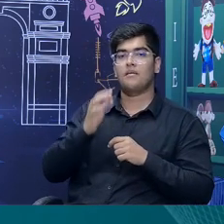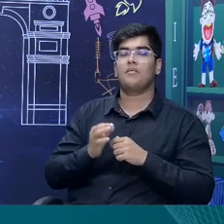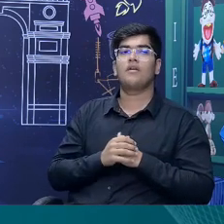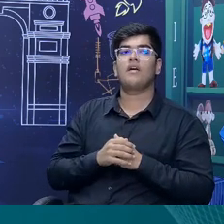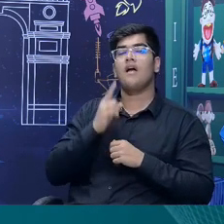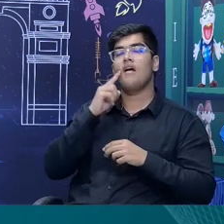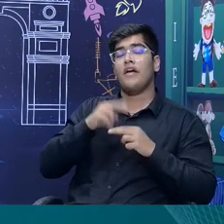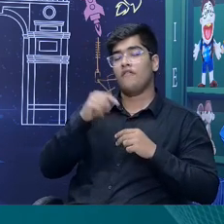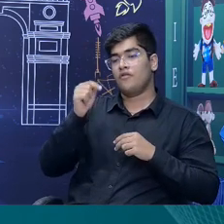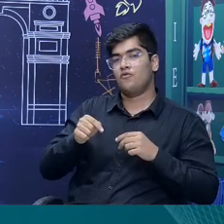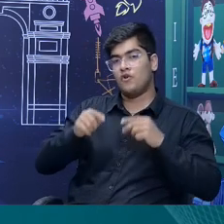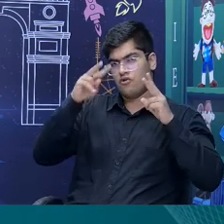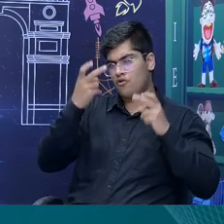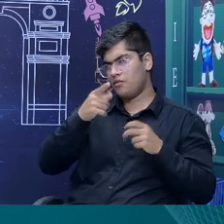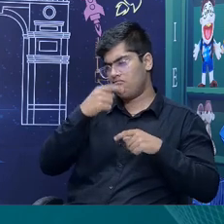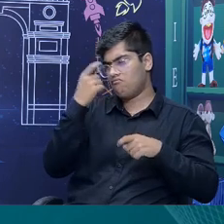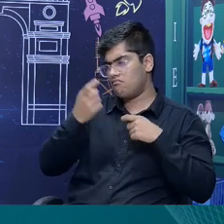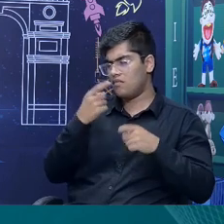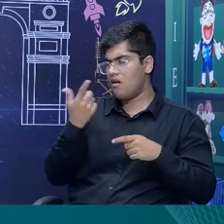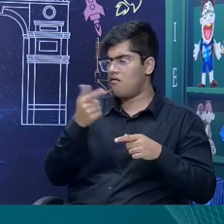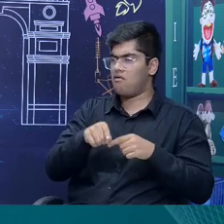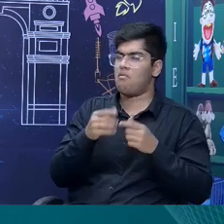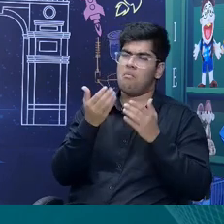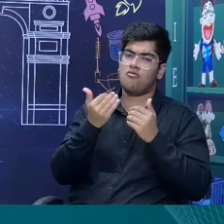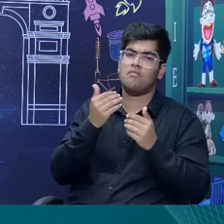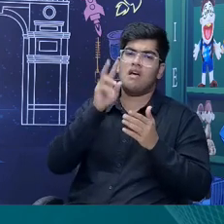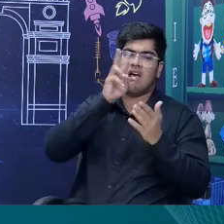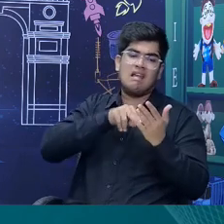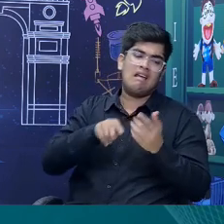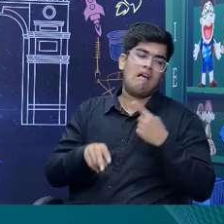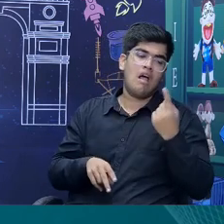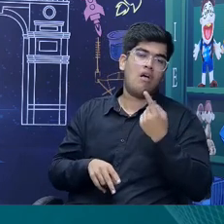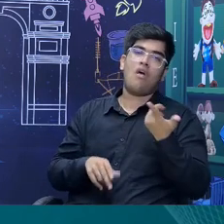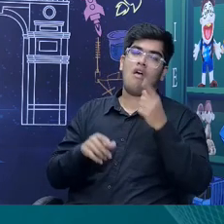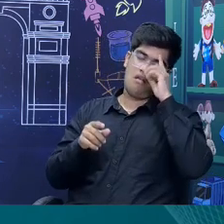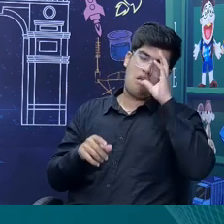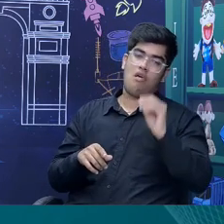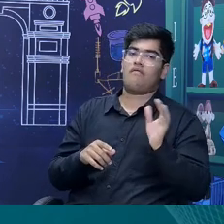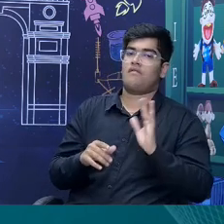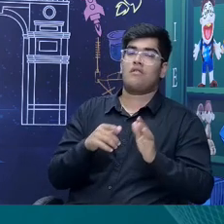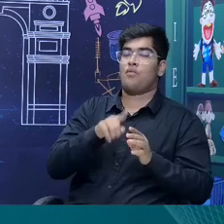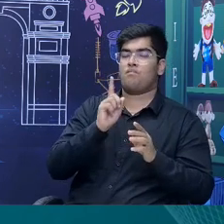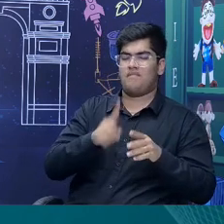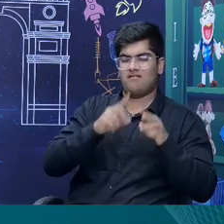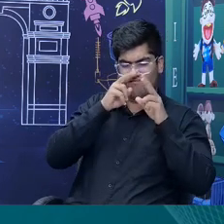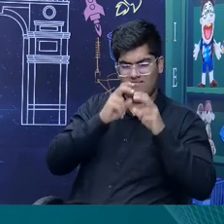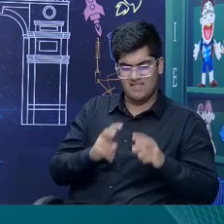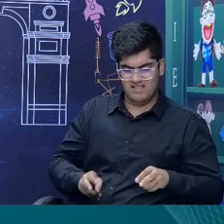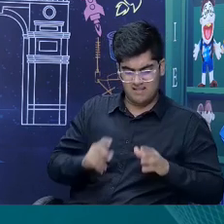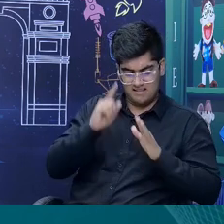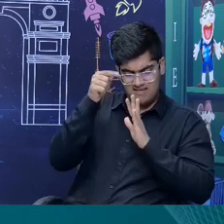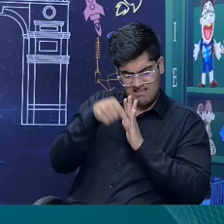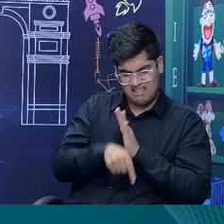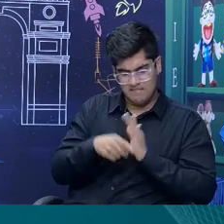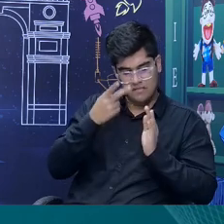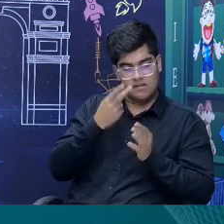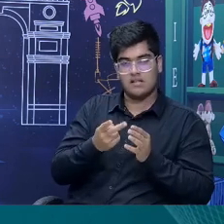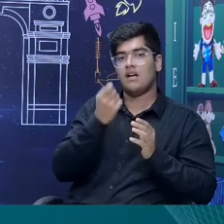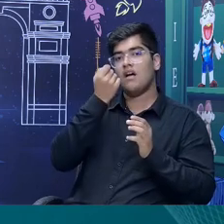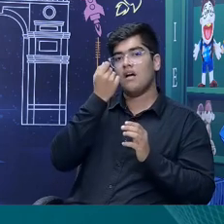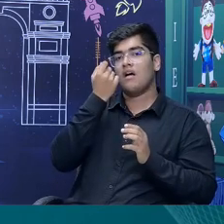आज के टॉपिक को ले लेने तो ये कैसे टॉपिक है अगर आप सिर्फ पढ़ कर अपना व्यू या आंसर नहीं लिख सकते हैं आपको बच्चों इसके लिए रिसर्च जरूर